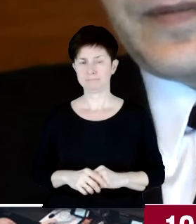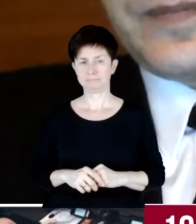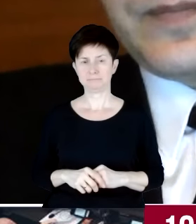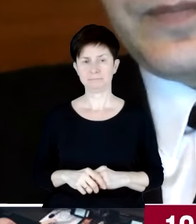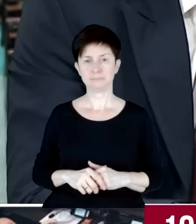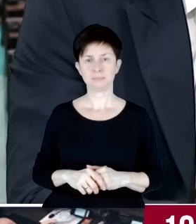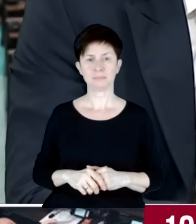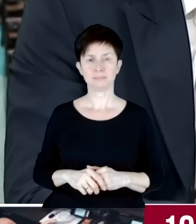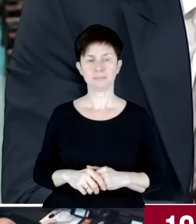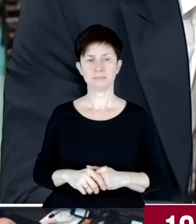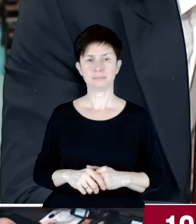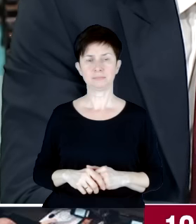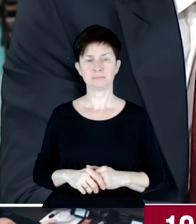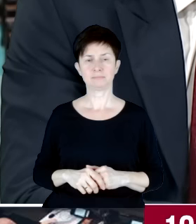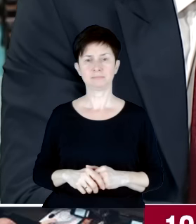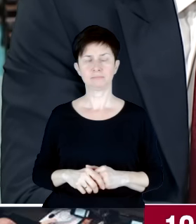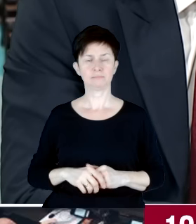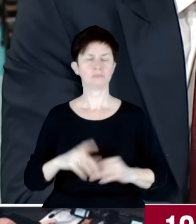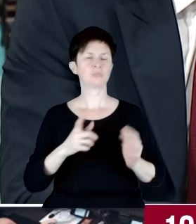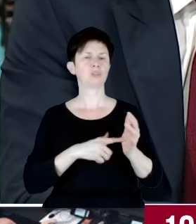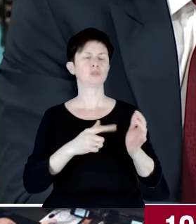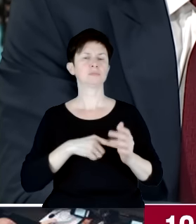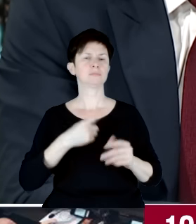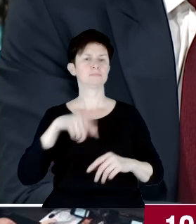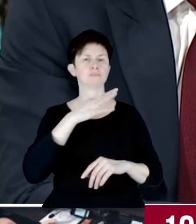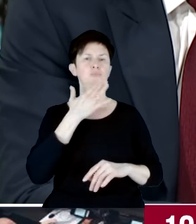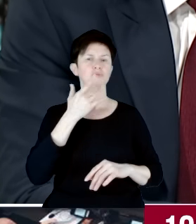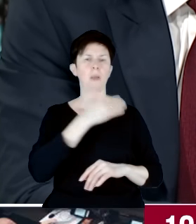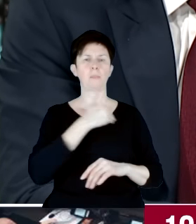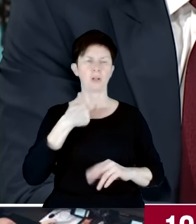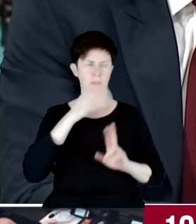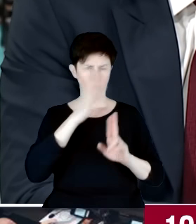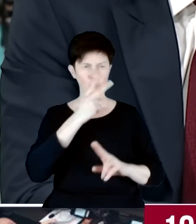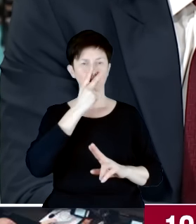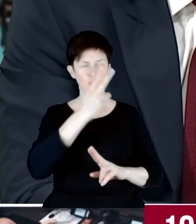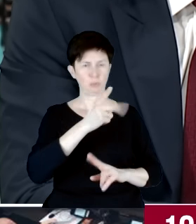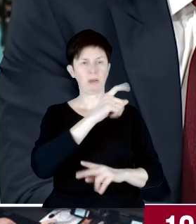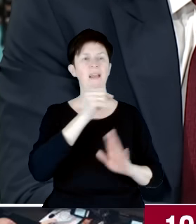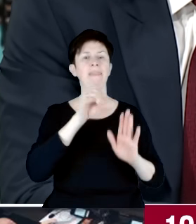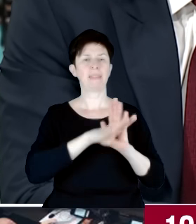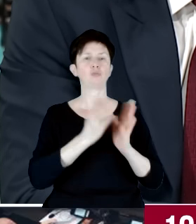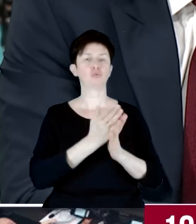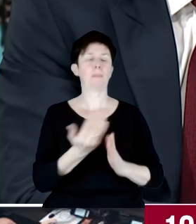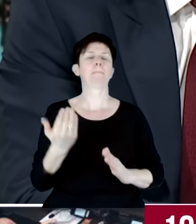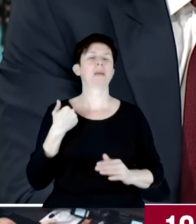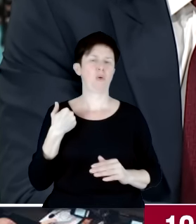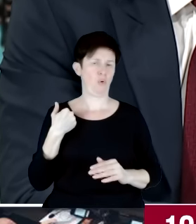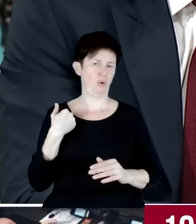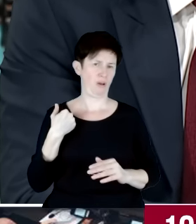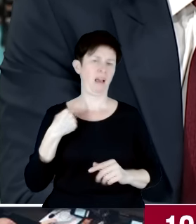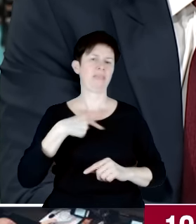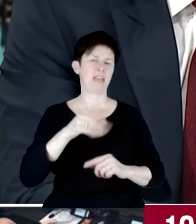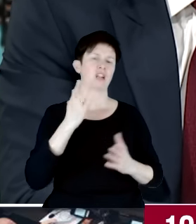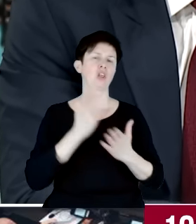Bardzo często podkreśla się, że dopiero Polacy zobaczą, że tanio już było, jak mówiła pani profesor Hanna Gronkiewicz-Waltz,